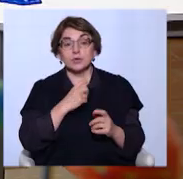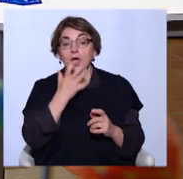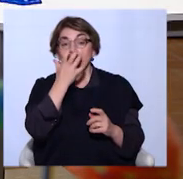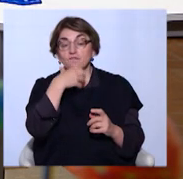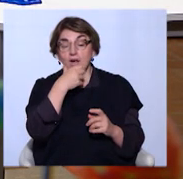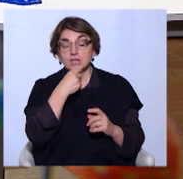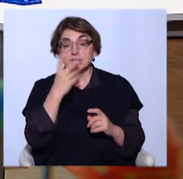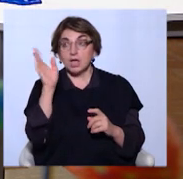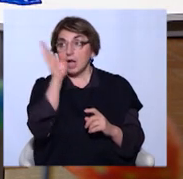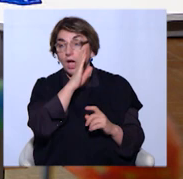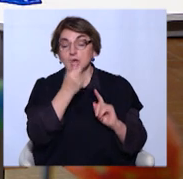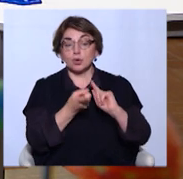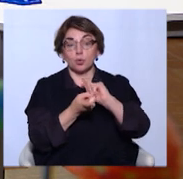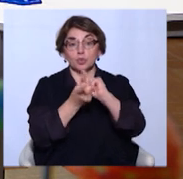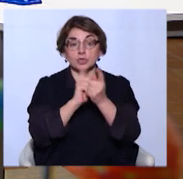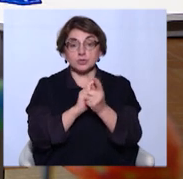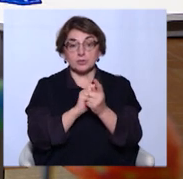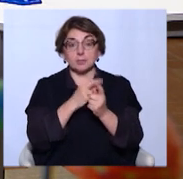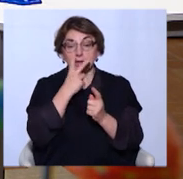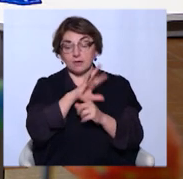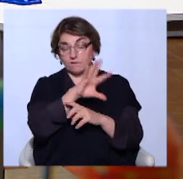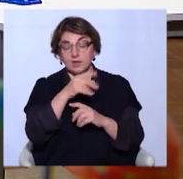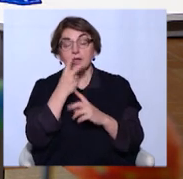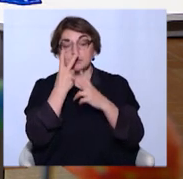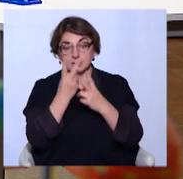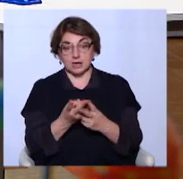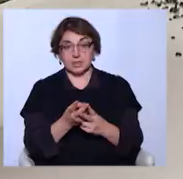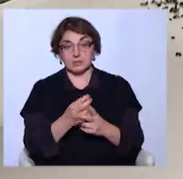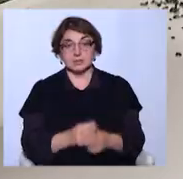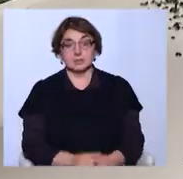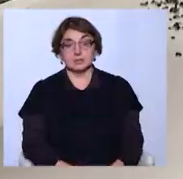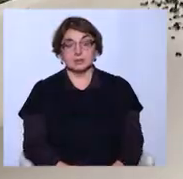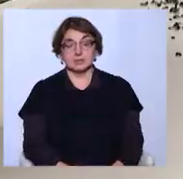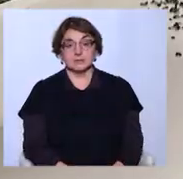ჰაერზე შეფერილობას და ხდება მუქი ფერის, ეს ალბათ ყველას გექნებათ ნანახი.